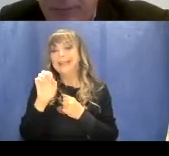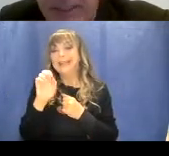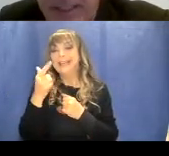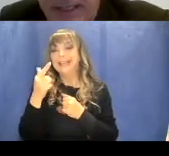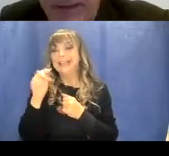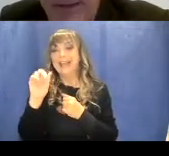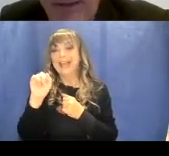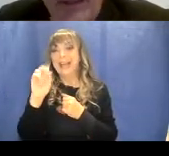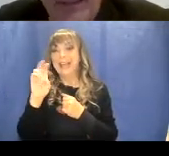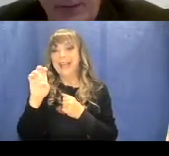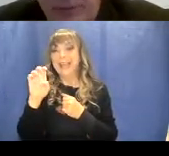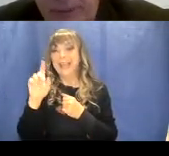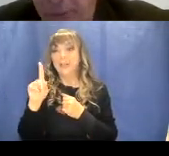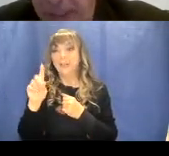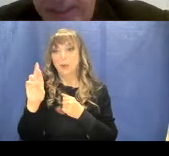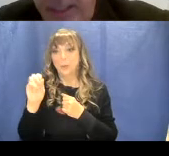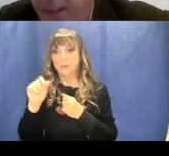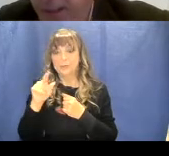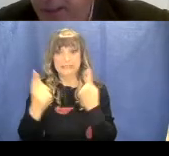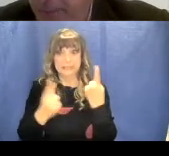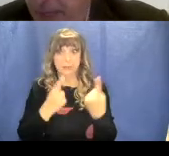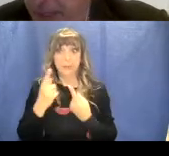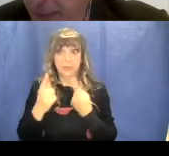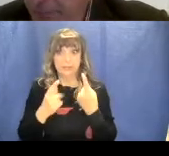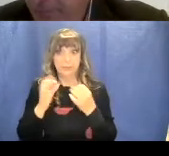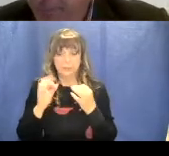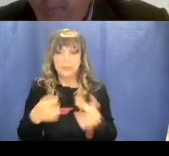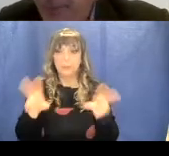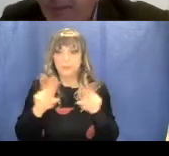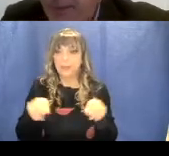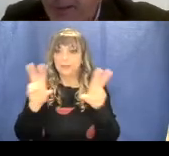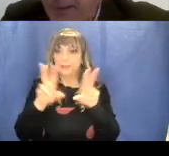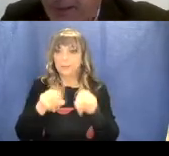così questa situazione si ripete